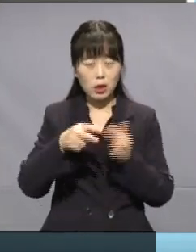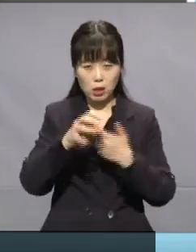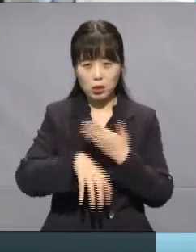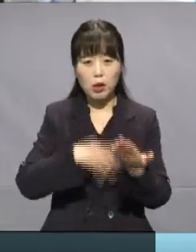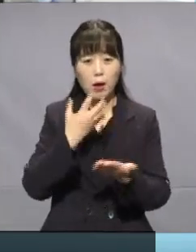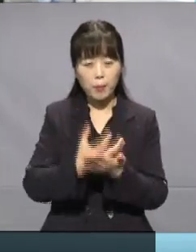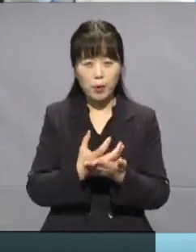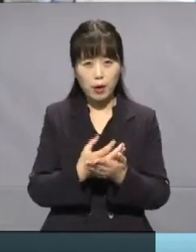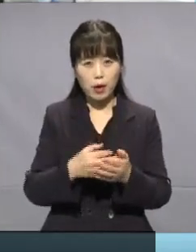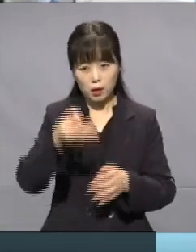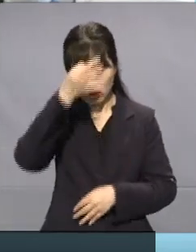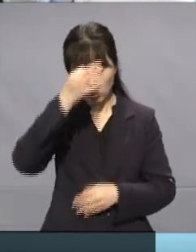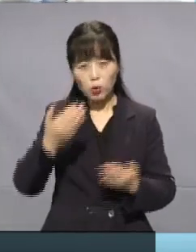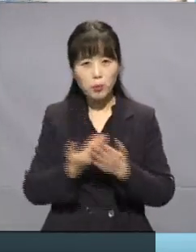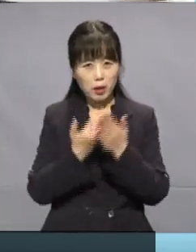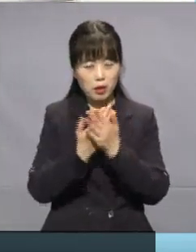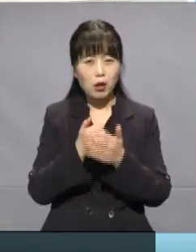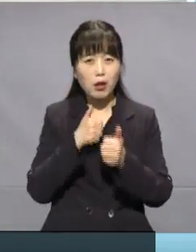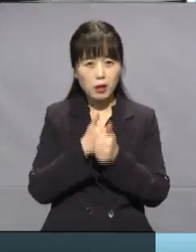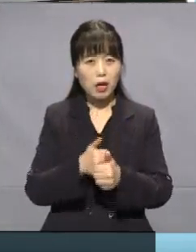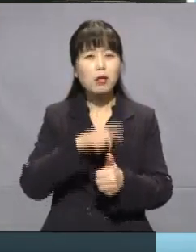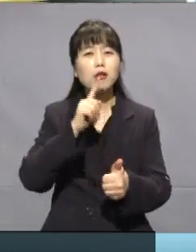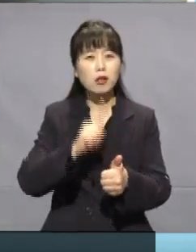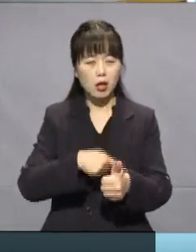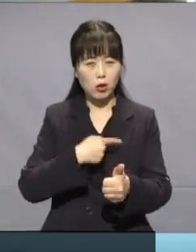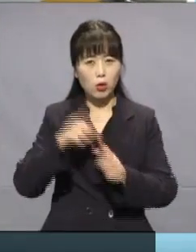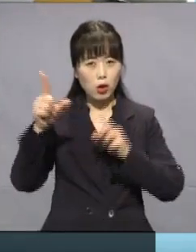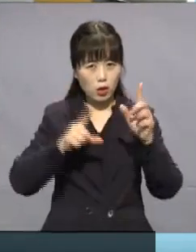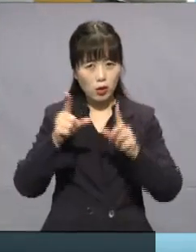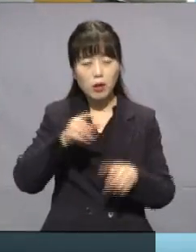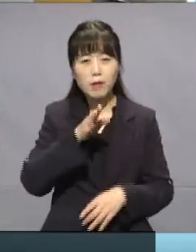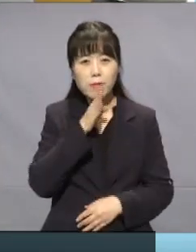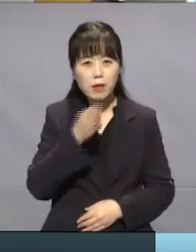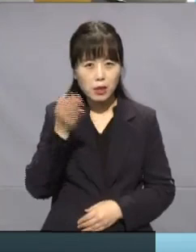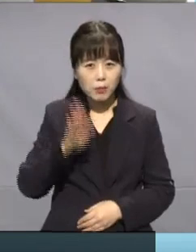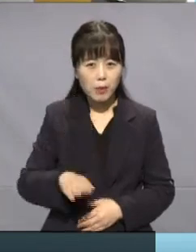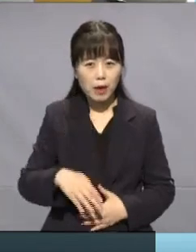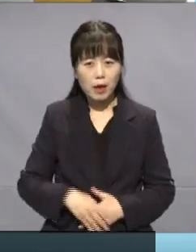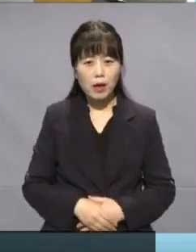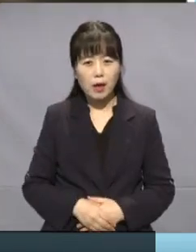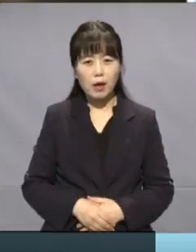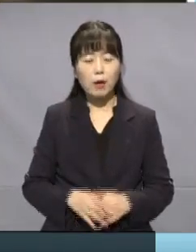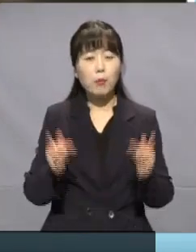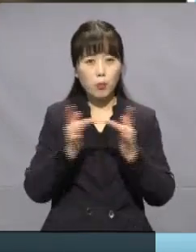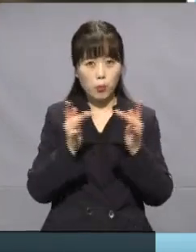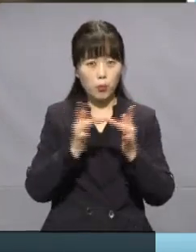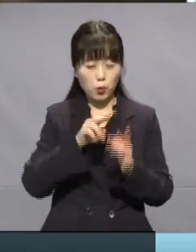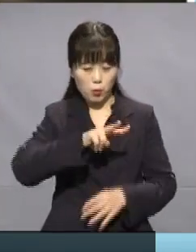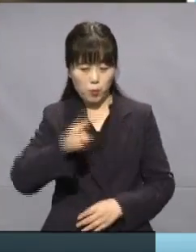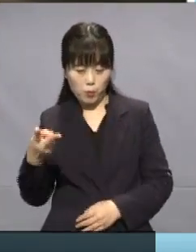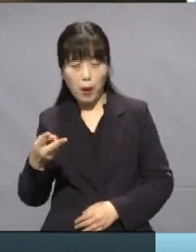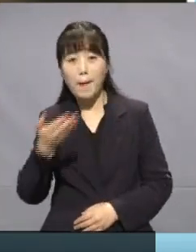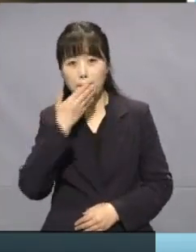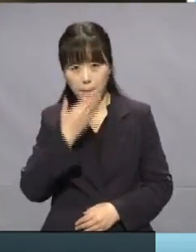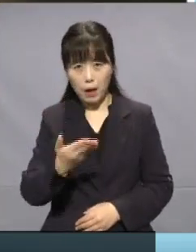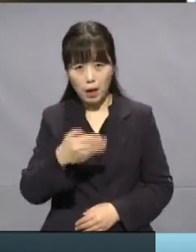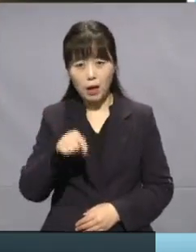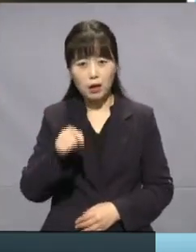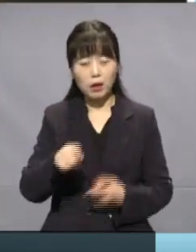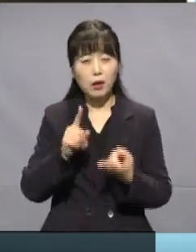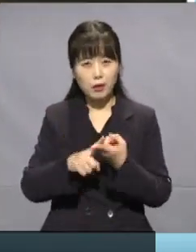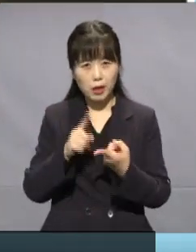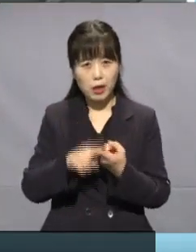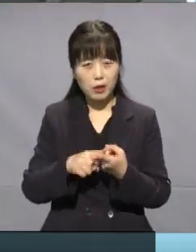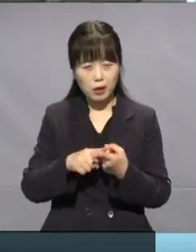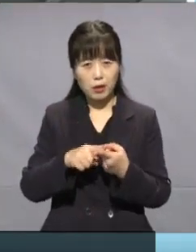그다음에 기술 발전에 따른 자연 자연스러운 현상이지만 어 굉장히 모바일로 많이 갈아탔거든요 그래서 이제 그런 거들에